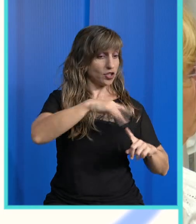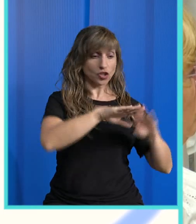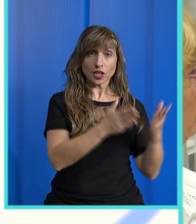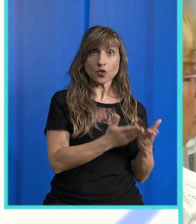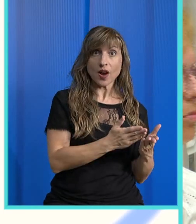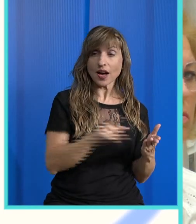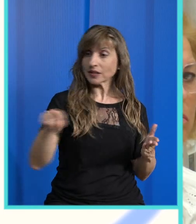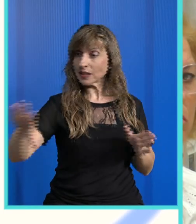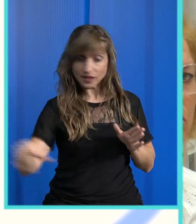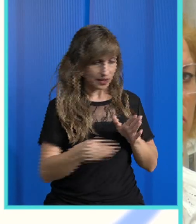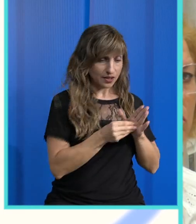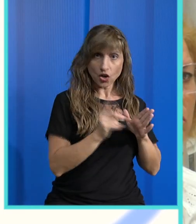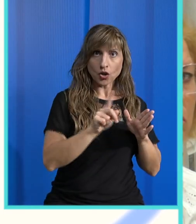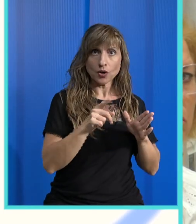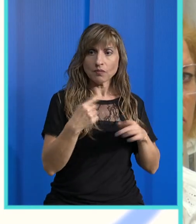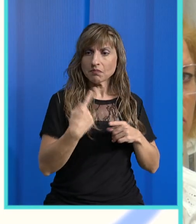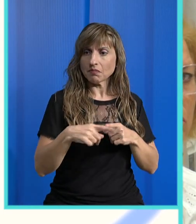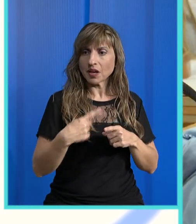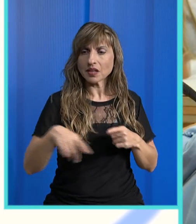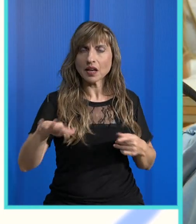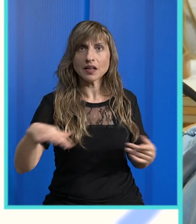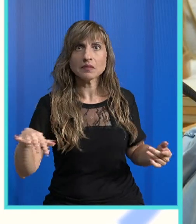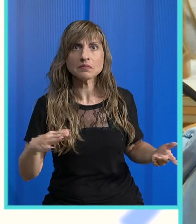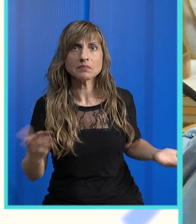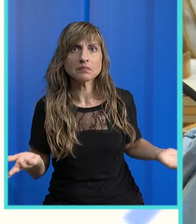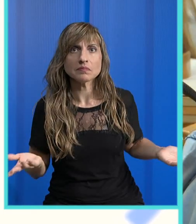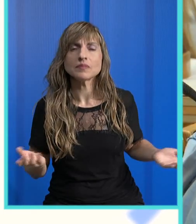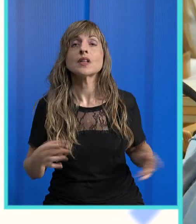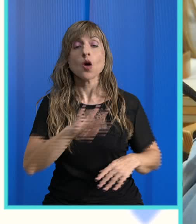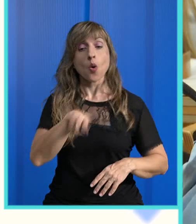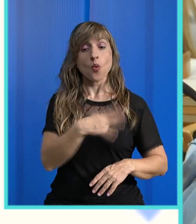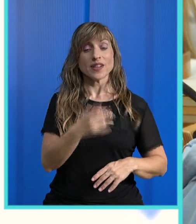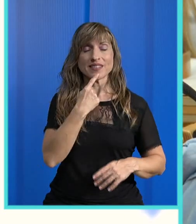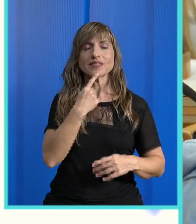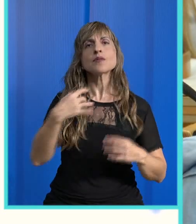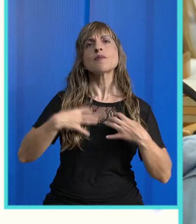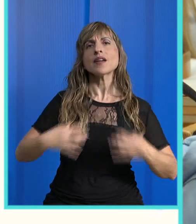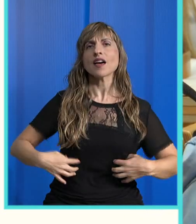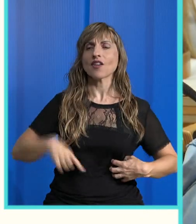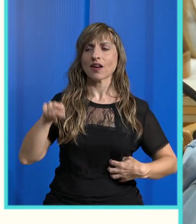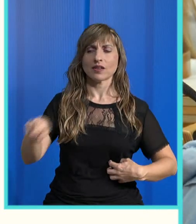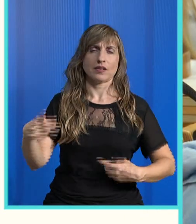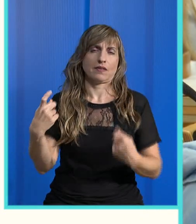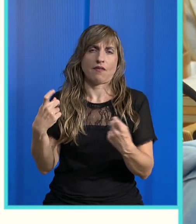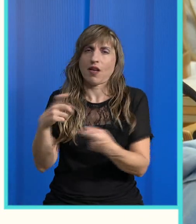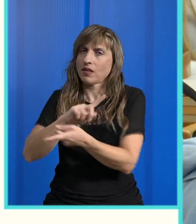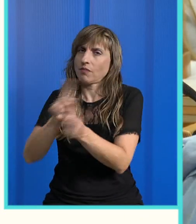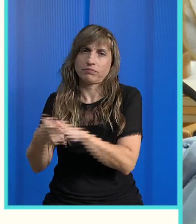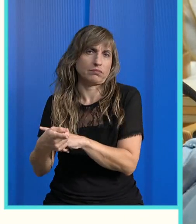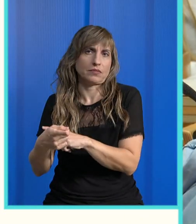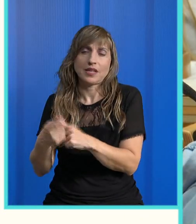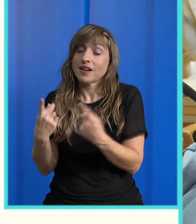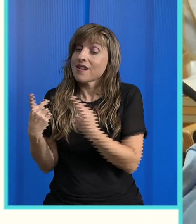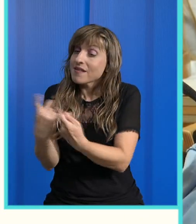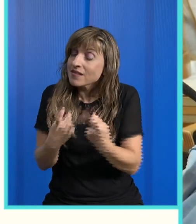no s'havia inclòs aquest barri dintre d'aquesta pacificació. Des de Guanyem assegurant que a Badalona viu una anomalia que cal revertir i que la pacificació és